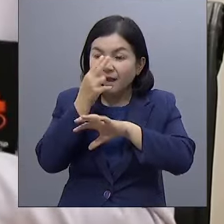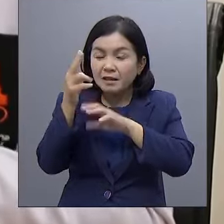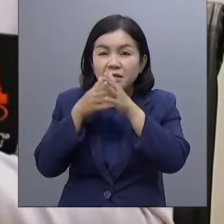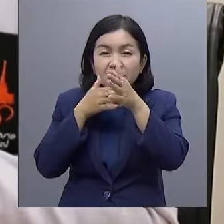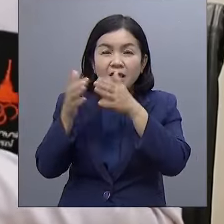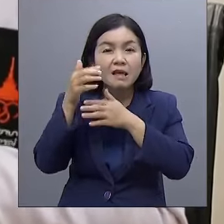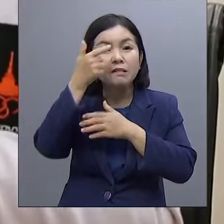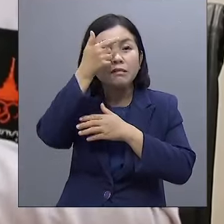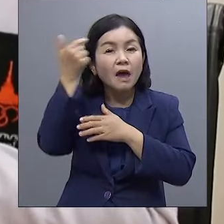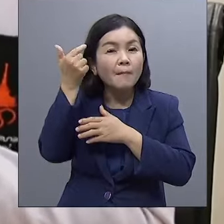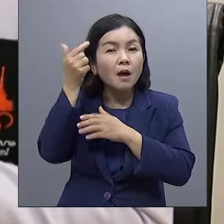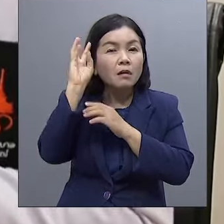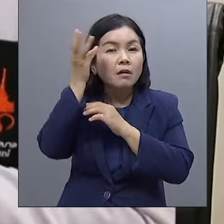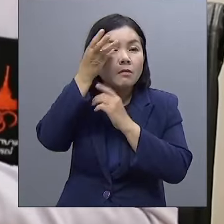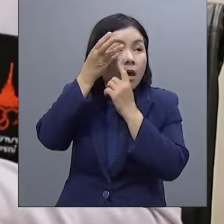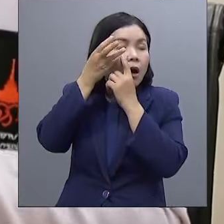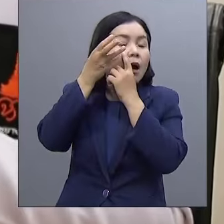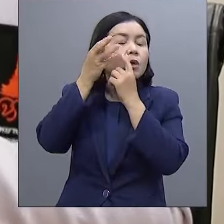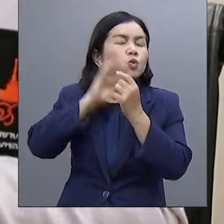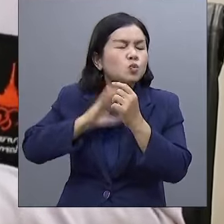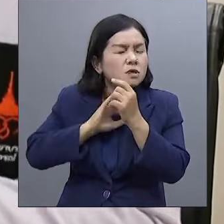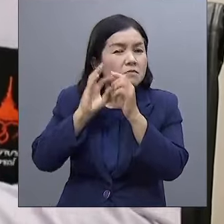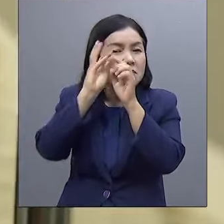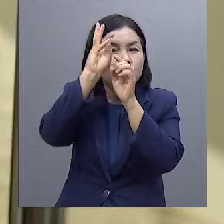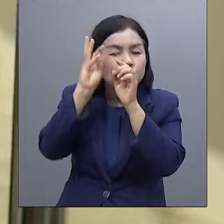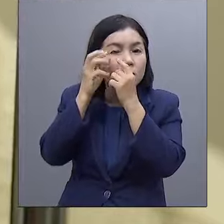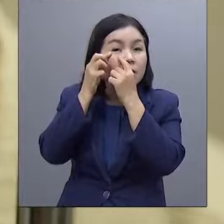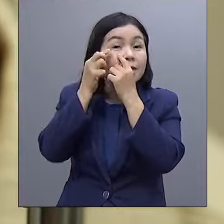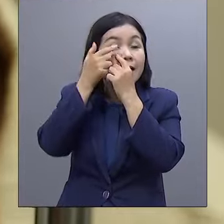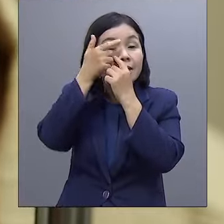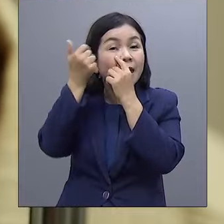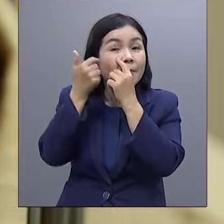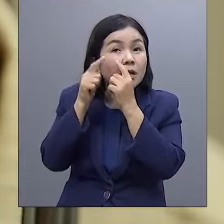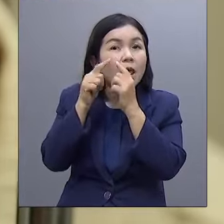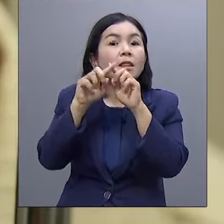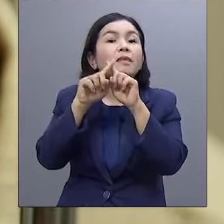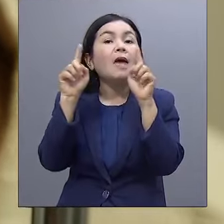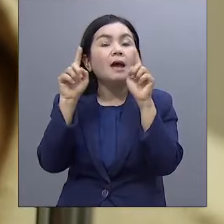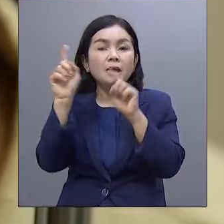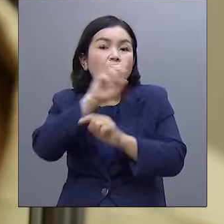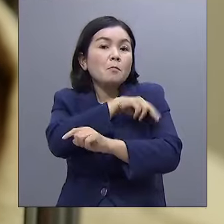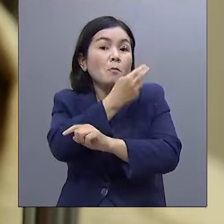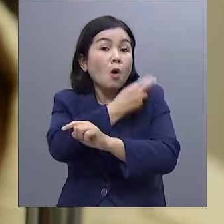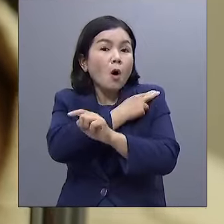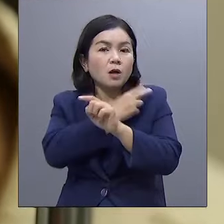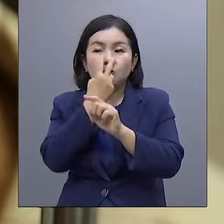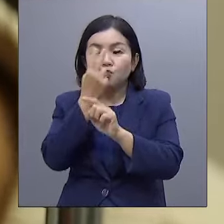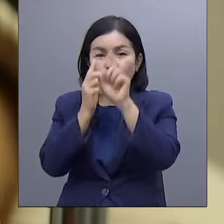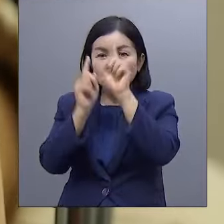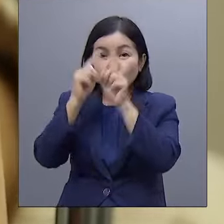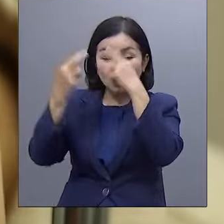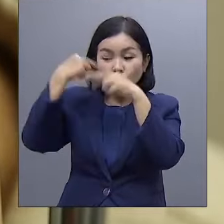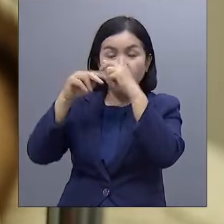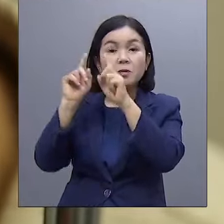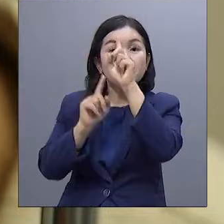เงี้ยครับนะฮะการรักษาโดยส่วนใหญ่จึงไม่ได้ทำอะไรเป็นการเฝ้าระวังนะครับเฝ้าระวังที่นี่ก็คืออย่างที่บอก